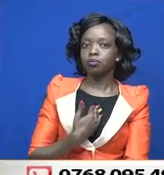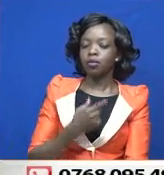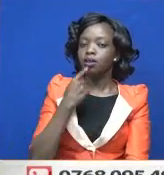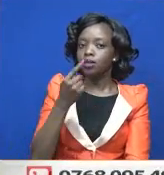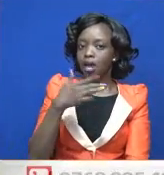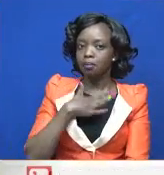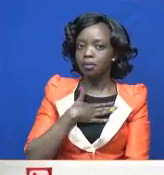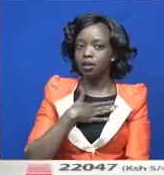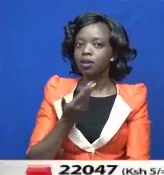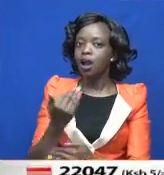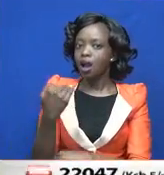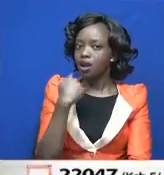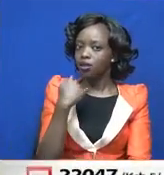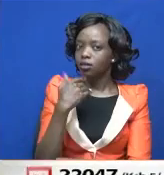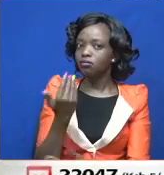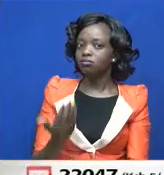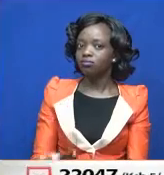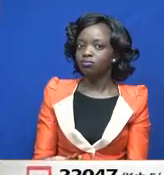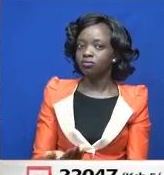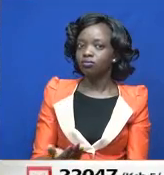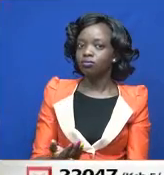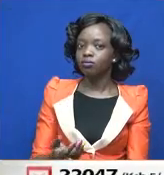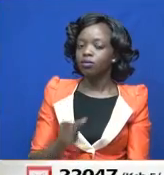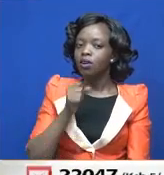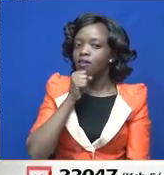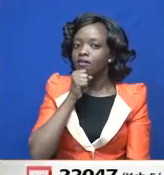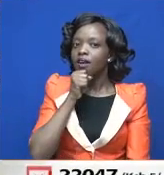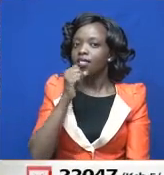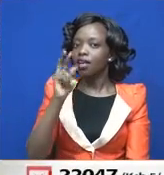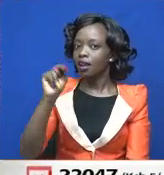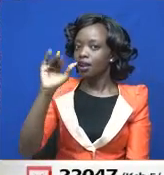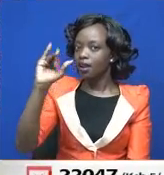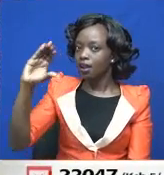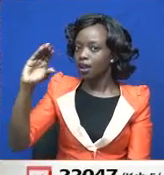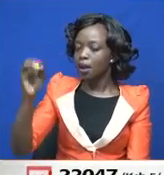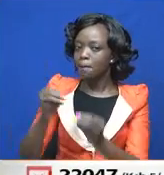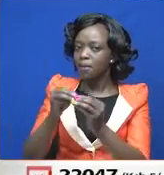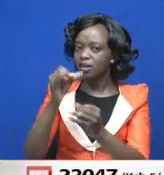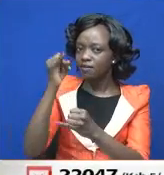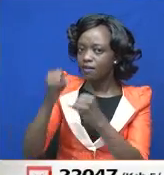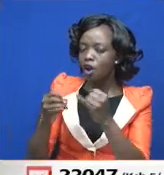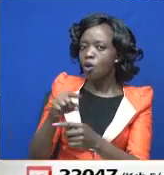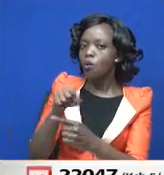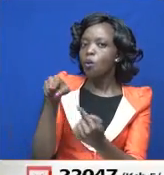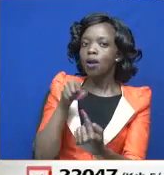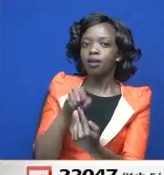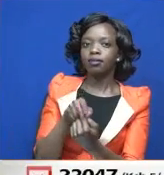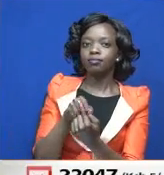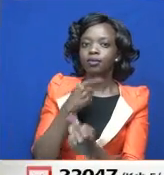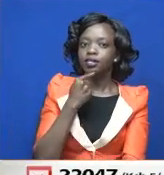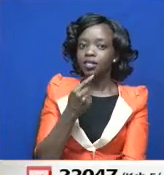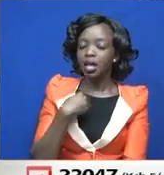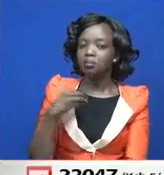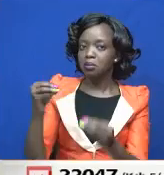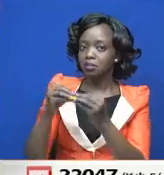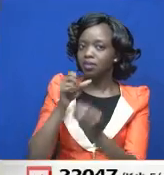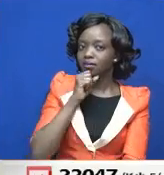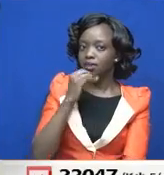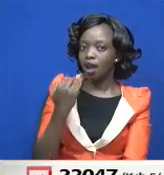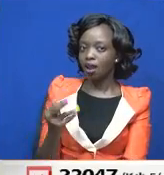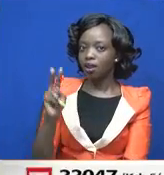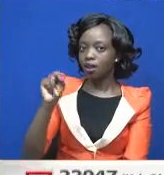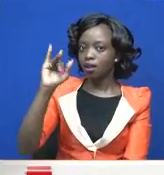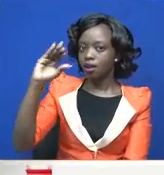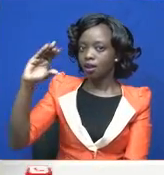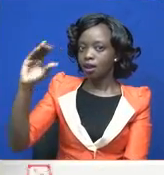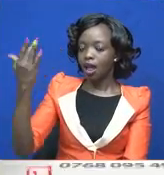Kaniambia, kaniuliza ati baba Niku limuona siku gani mara ya mwisho. Kamwambia Nick nilimuona last